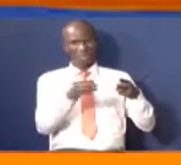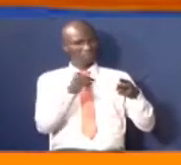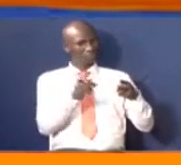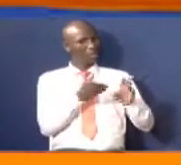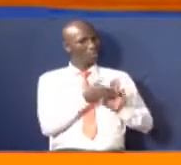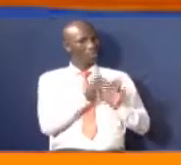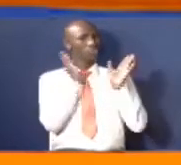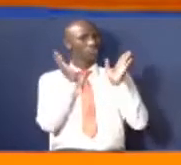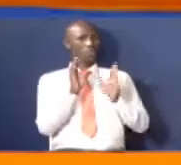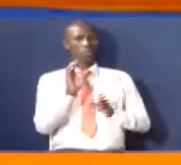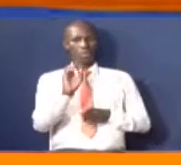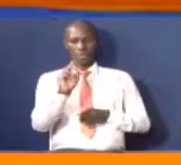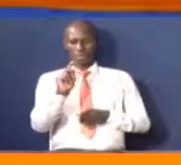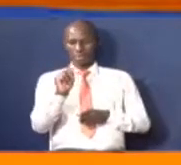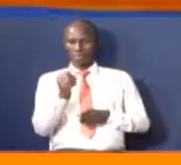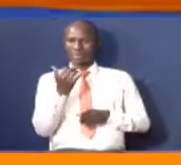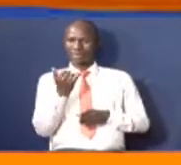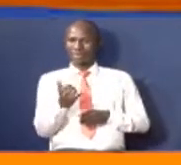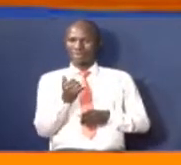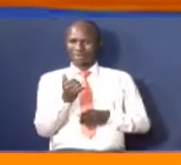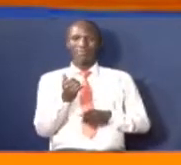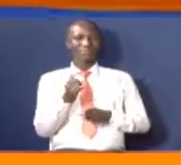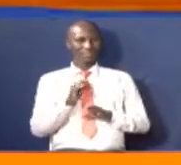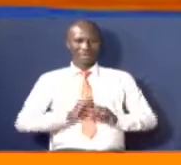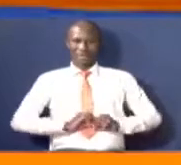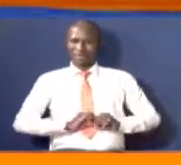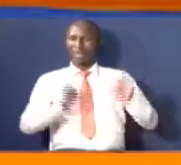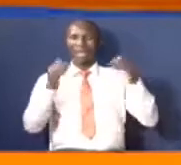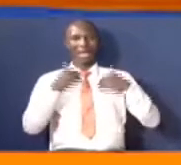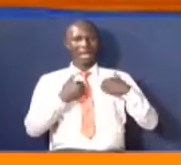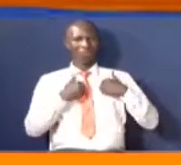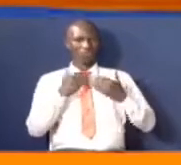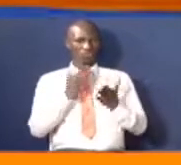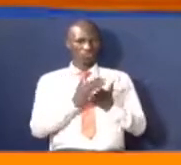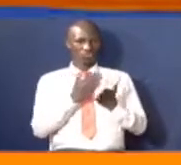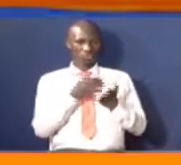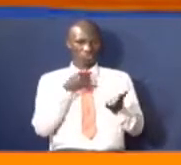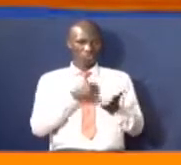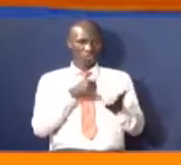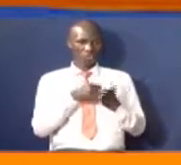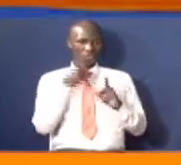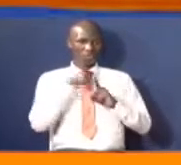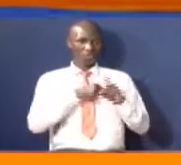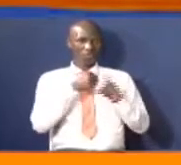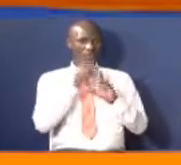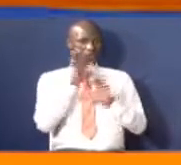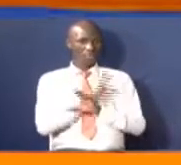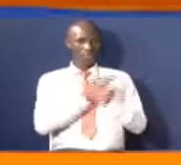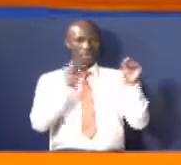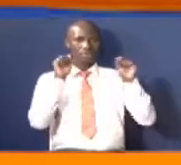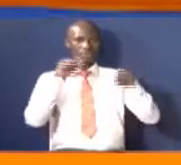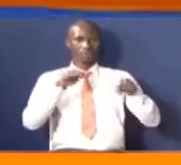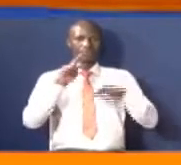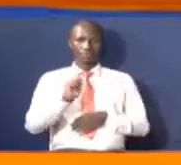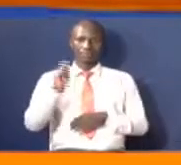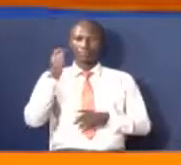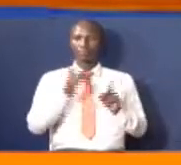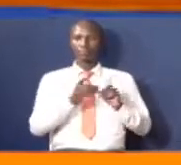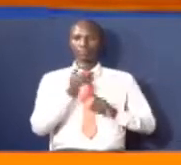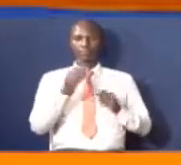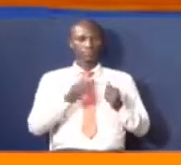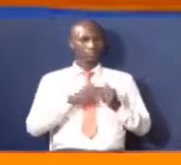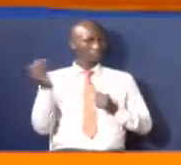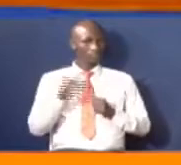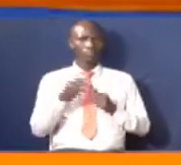tanga. Kwethi wa kwa munenga odhei mwiani uwake wa kwekonia na kukitia kevila chao President Vandhi ya Kenya. Matuko kenda